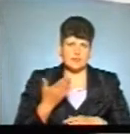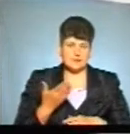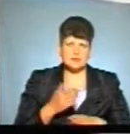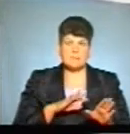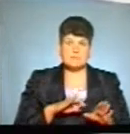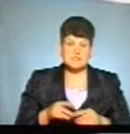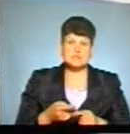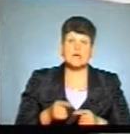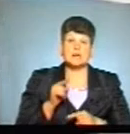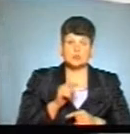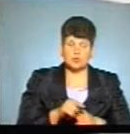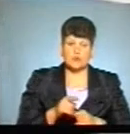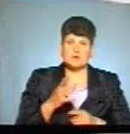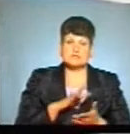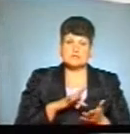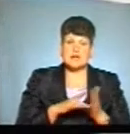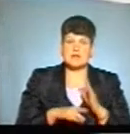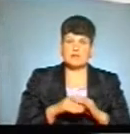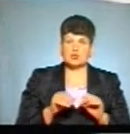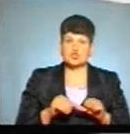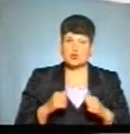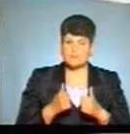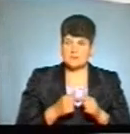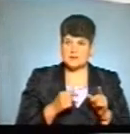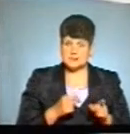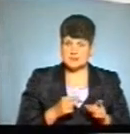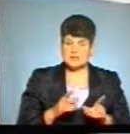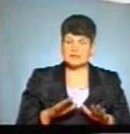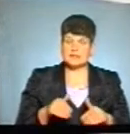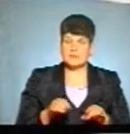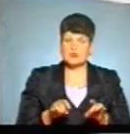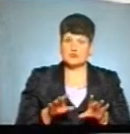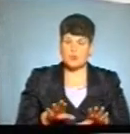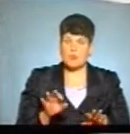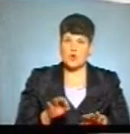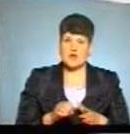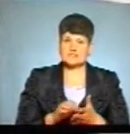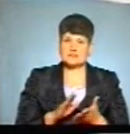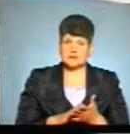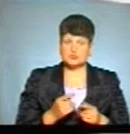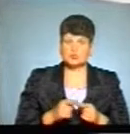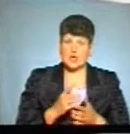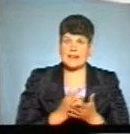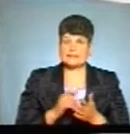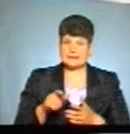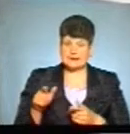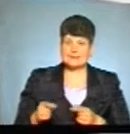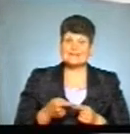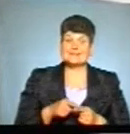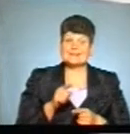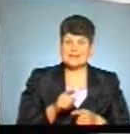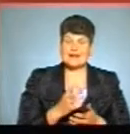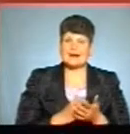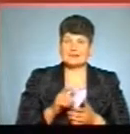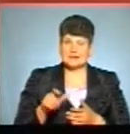того, коли Центральна виборча комісія виносить постанову про реєстрацію такого кандидата, такий кандидат